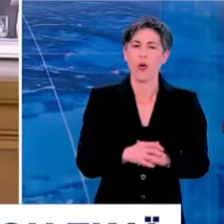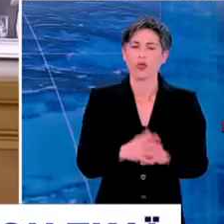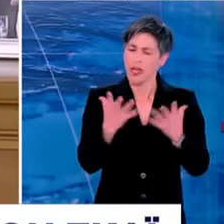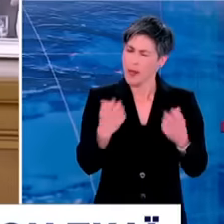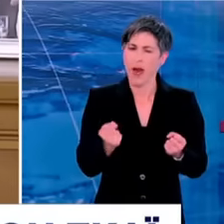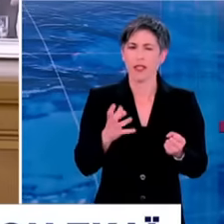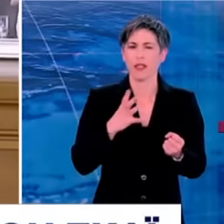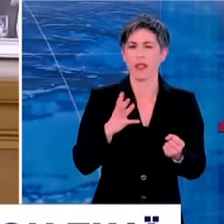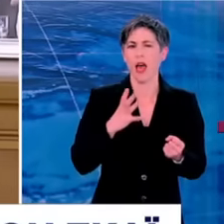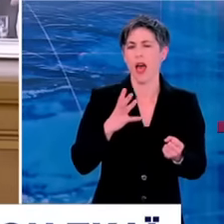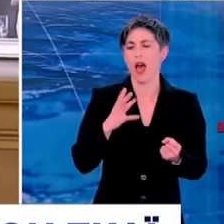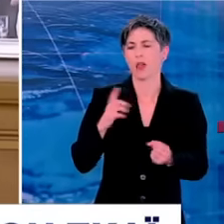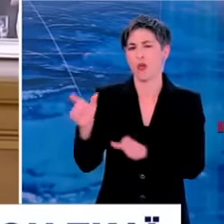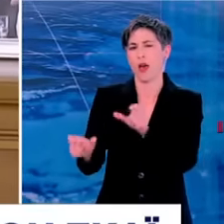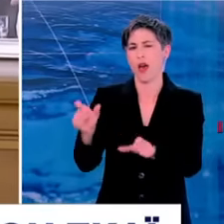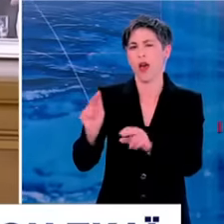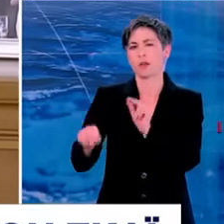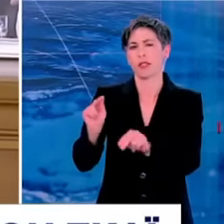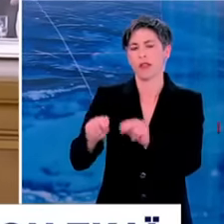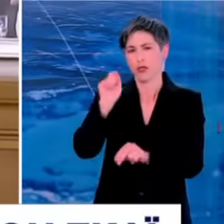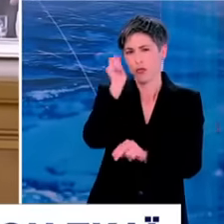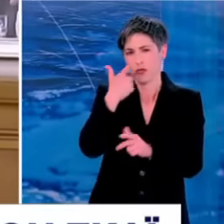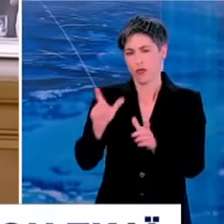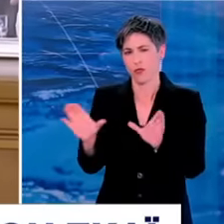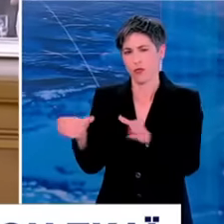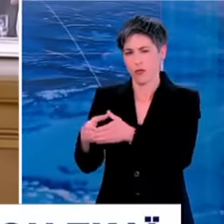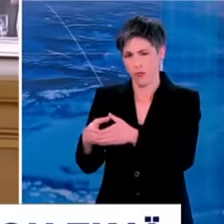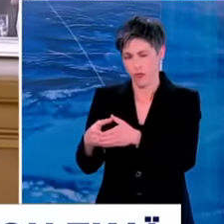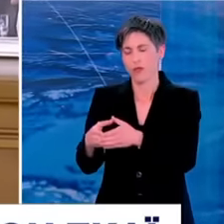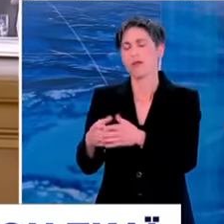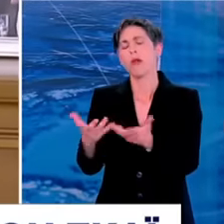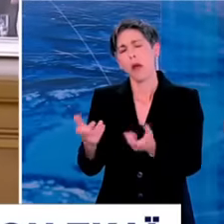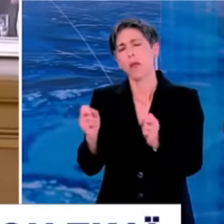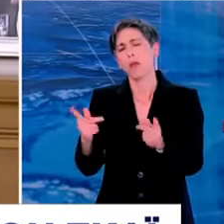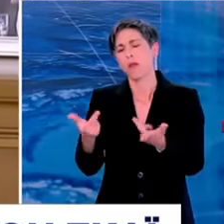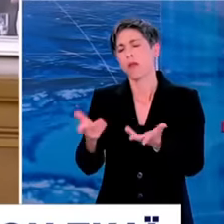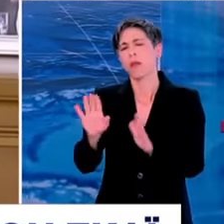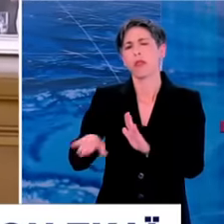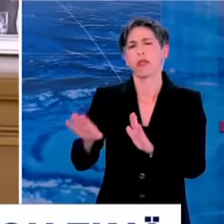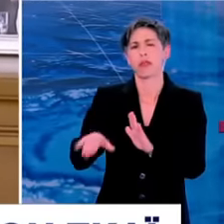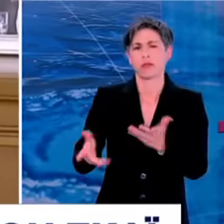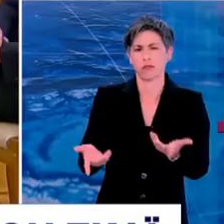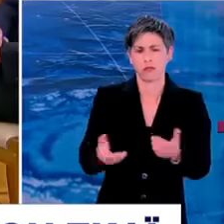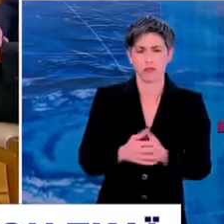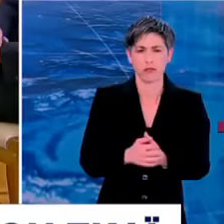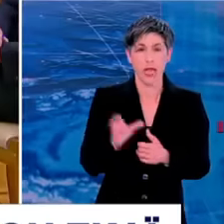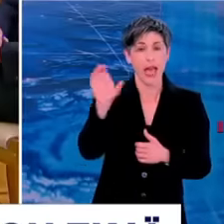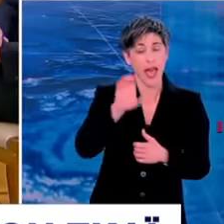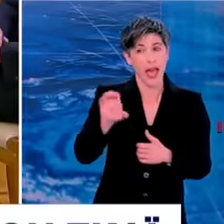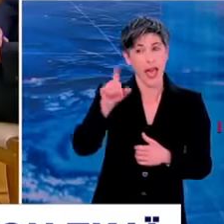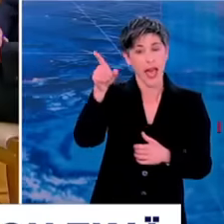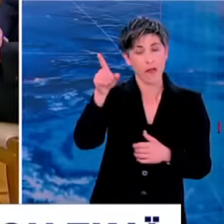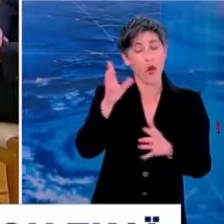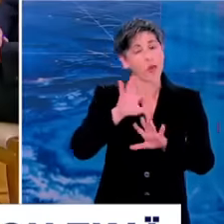ήταν αντικείμενο μιας εσωτερικής ανακατανομής. Ταυτόχρονα, πρέπει να σας πω ότι στην Ευρώπη υπάρχει συνολικά μια τάση